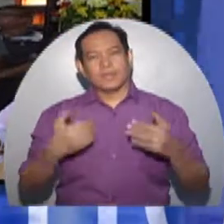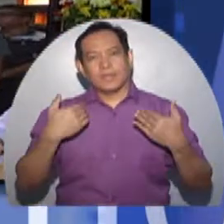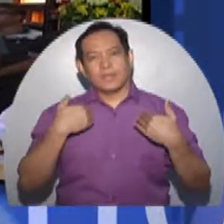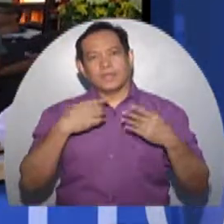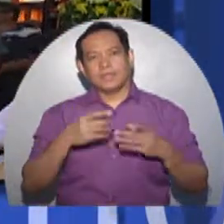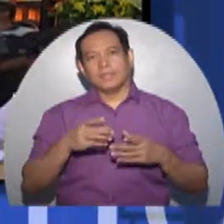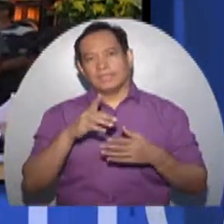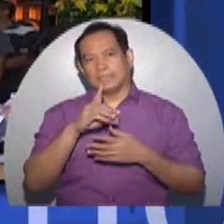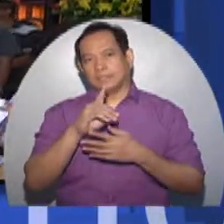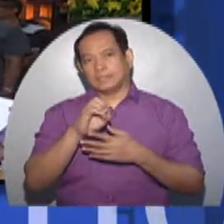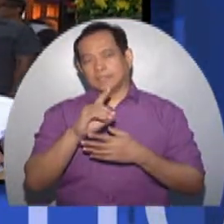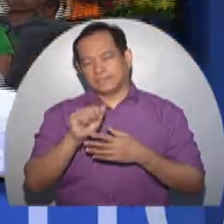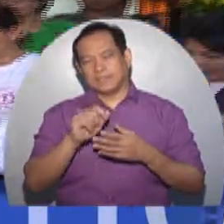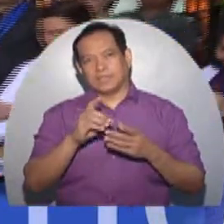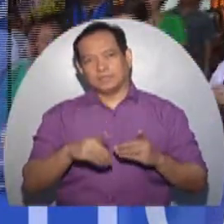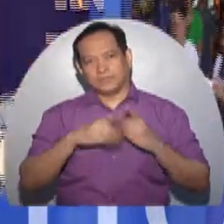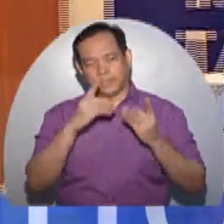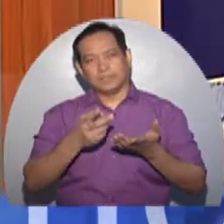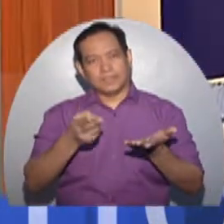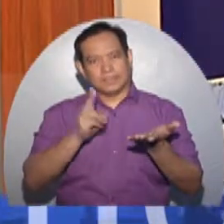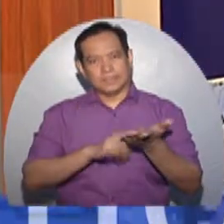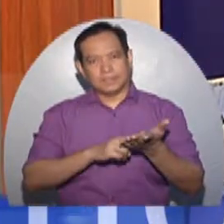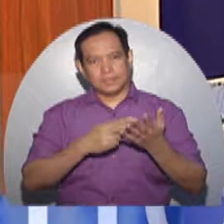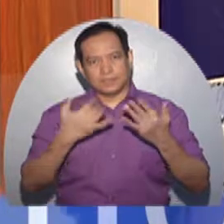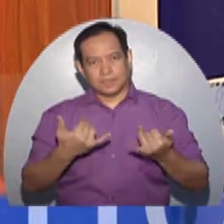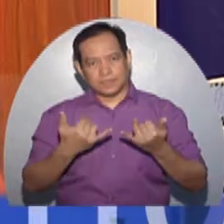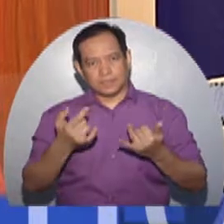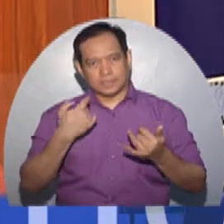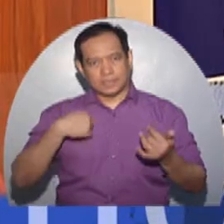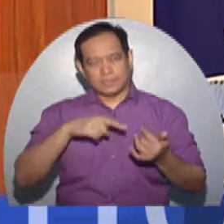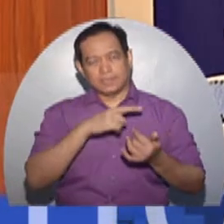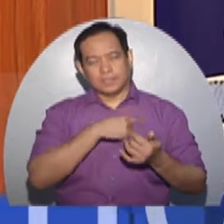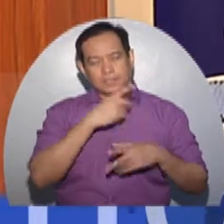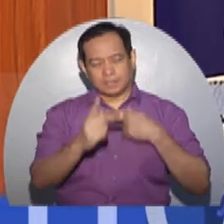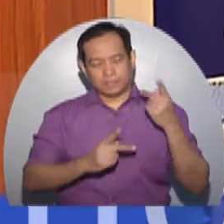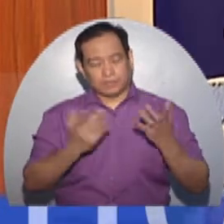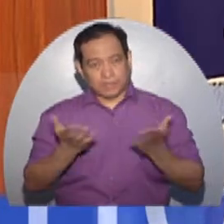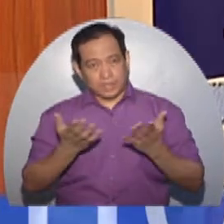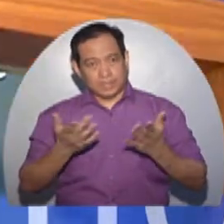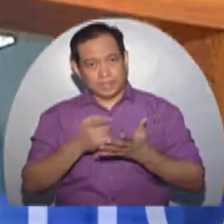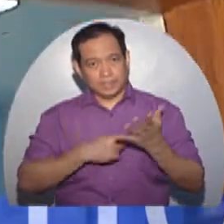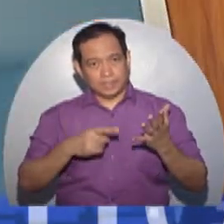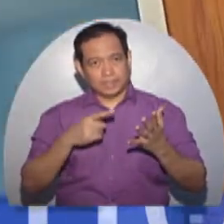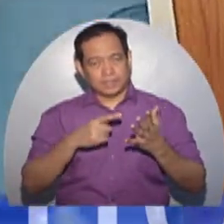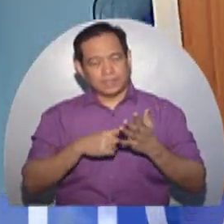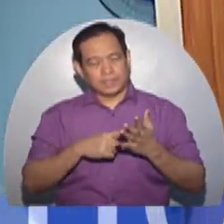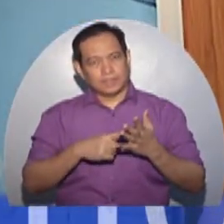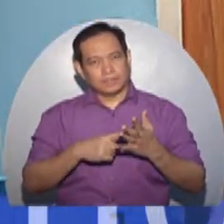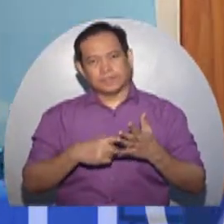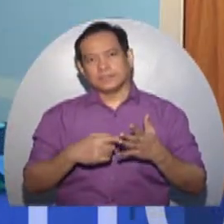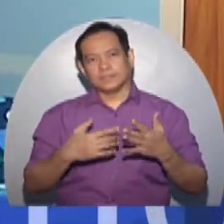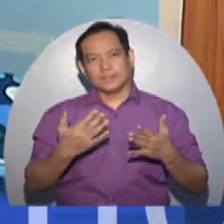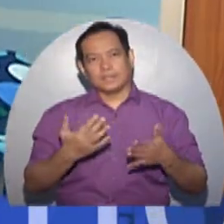at deed of donation signing. Ngayon, I'm sure ang mga constituents namin mas magana nang